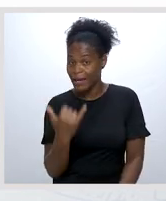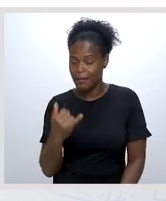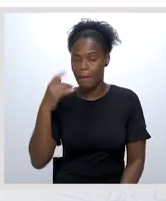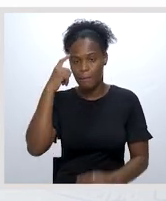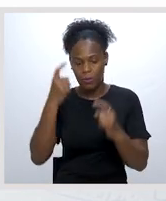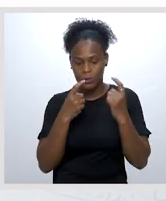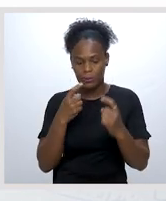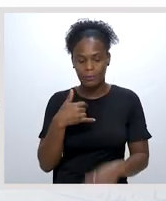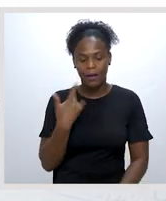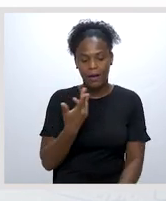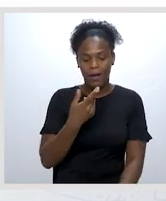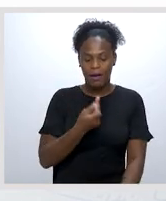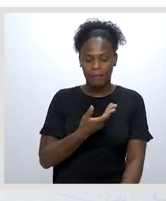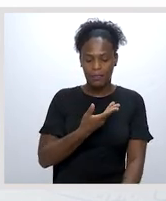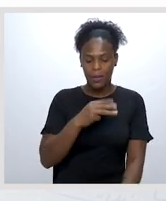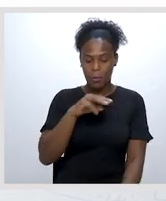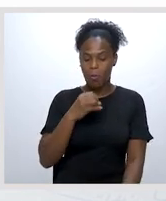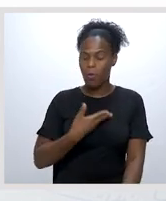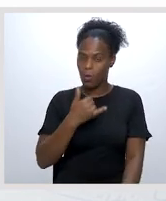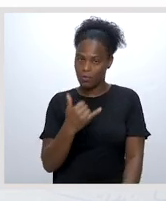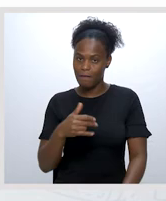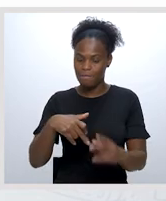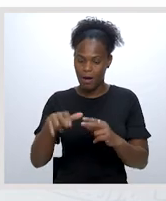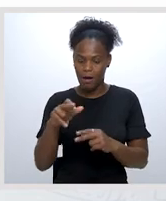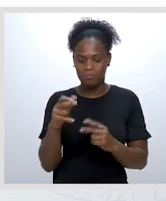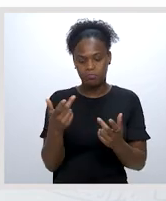finalement, Maudit va en Tunisie. Maudit y va.